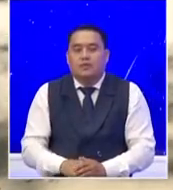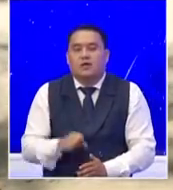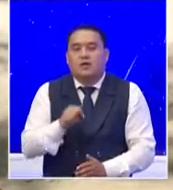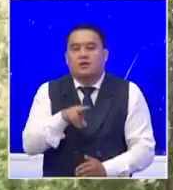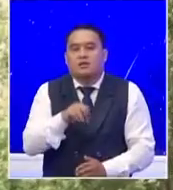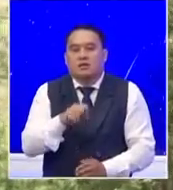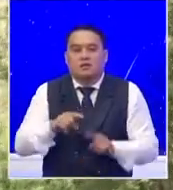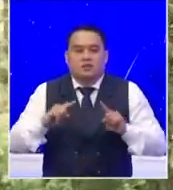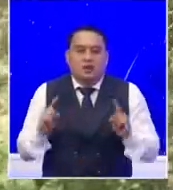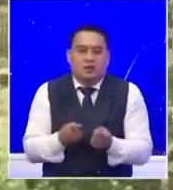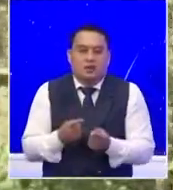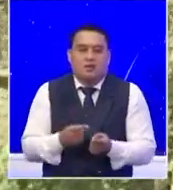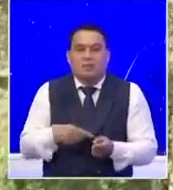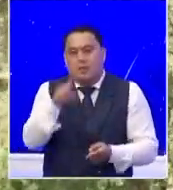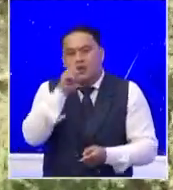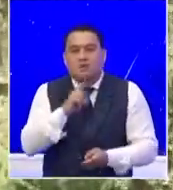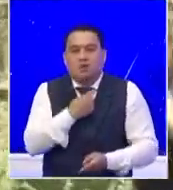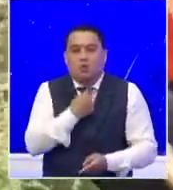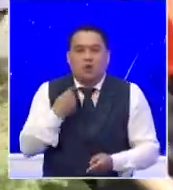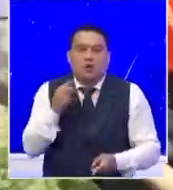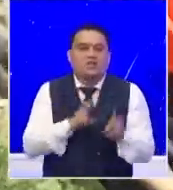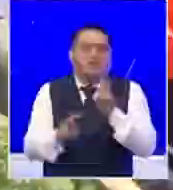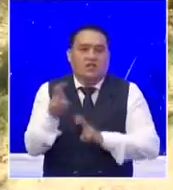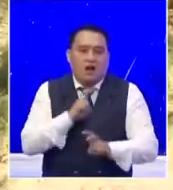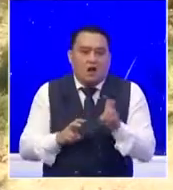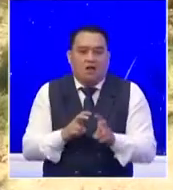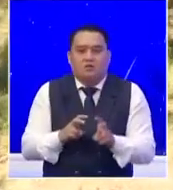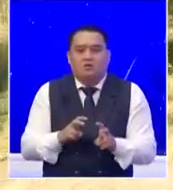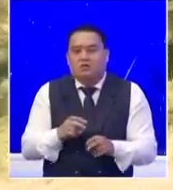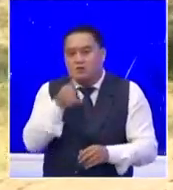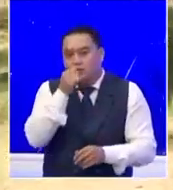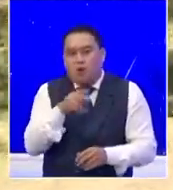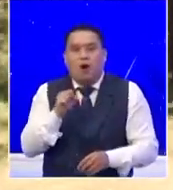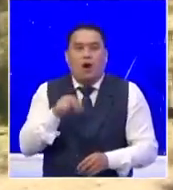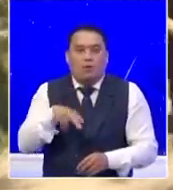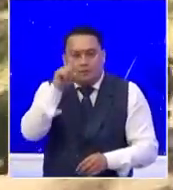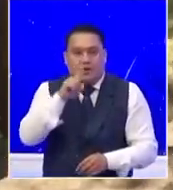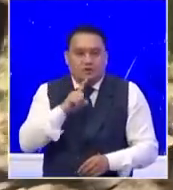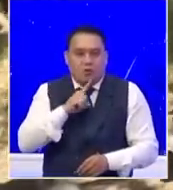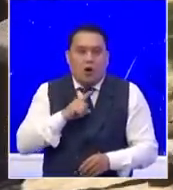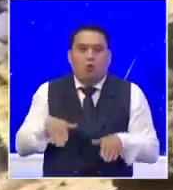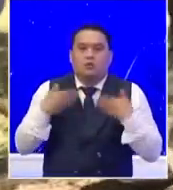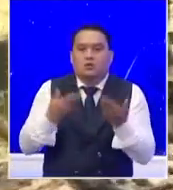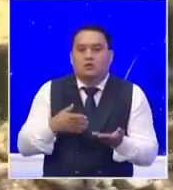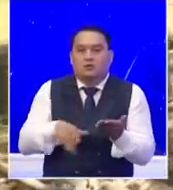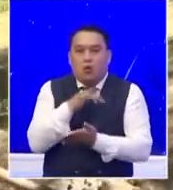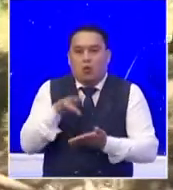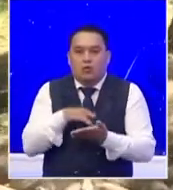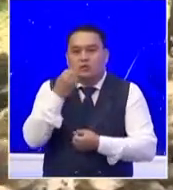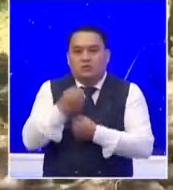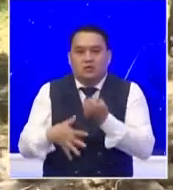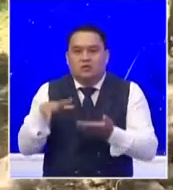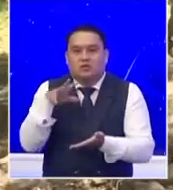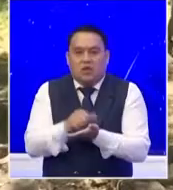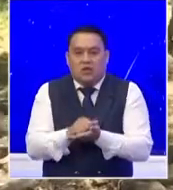Умербека сократили. Несколько месяцев талдыкурганец искал работу, но все было тщетно. В апреле нынешнего года мужчина обратился в городской центр